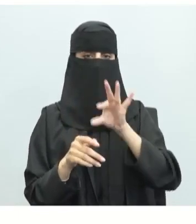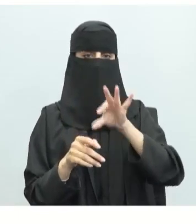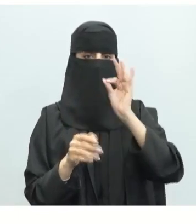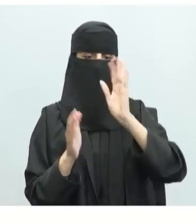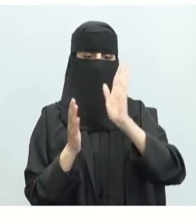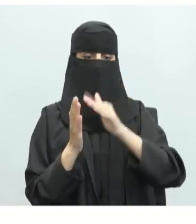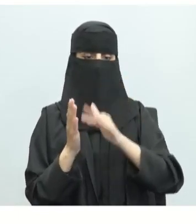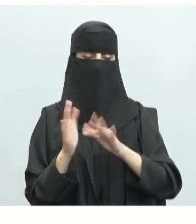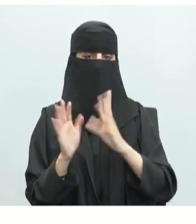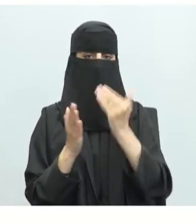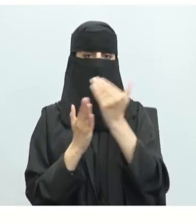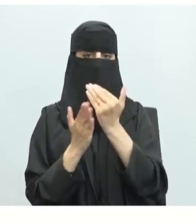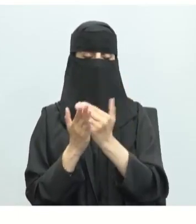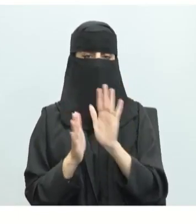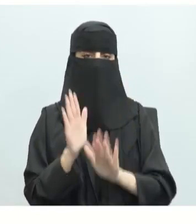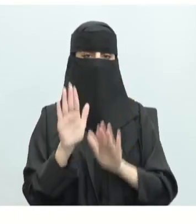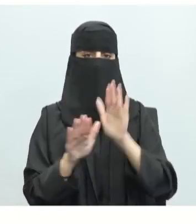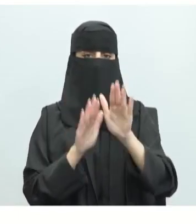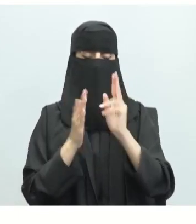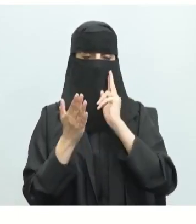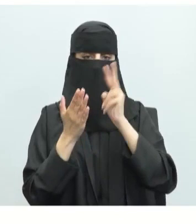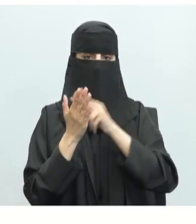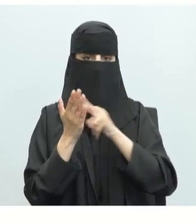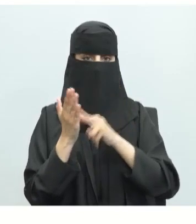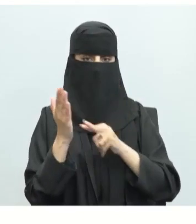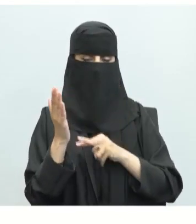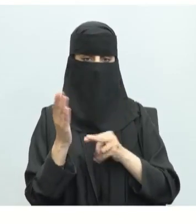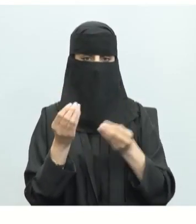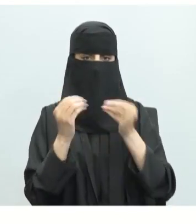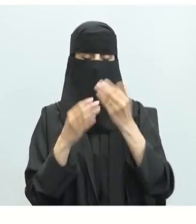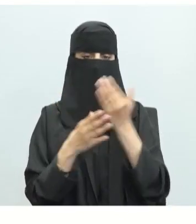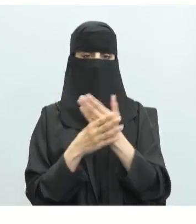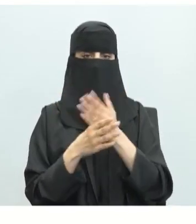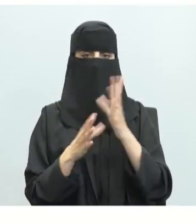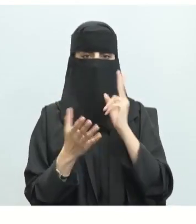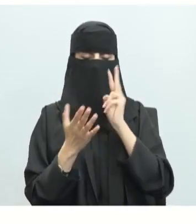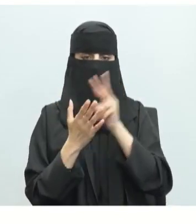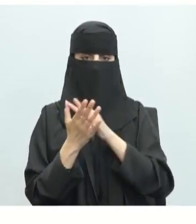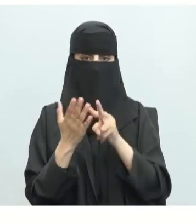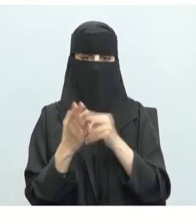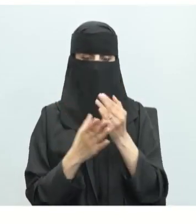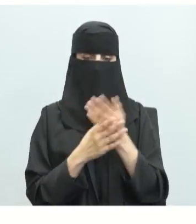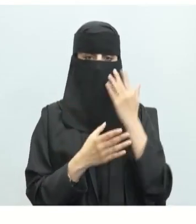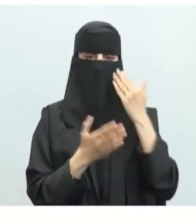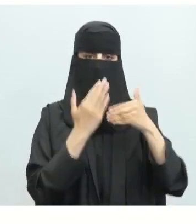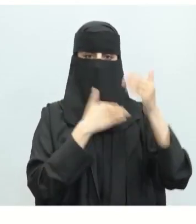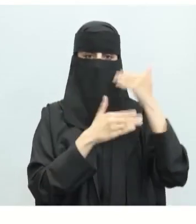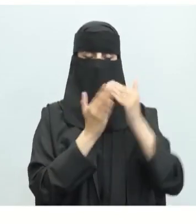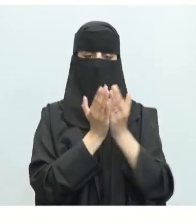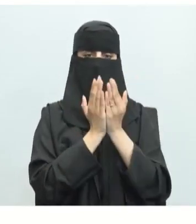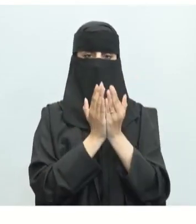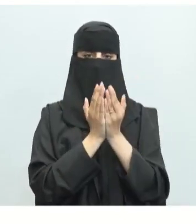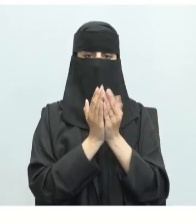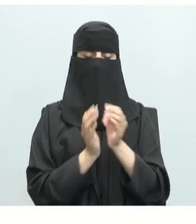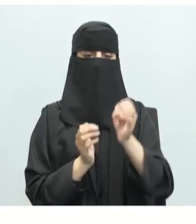يلي خطوات القراءة المتعمقة للقراءة من أجل الاستذكار. هل ستكون إجابة